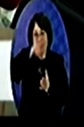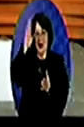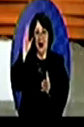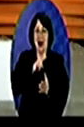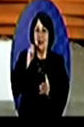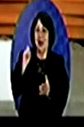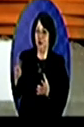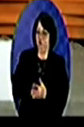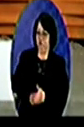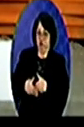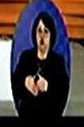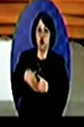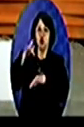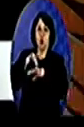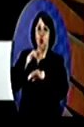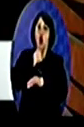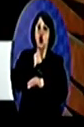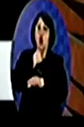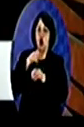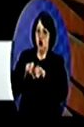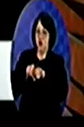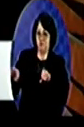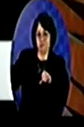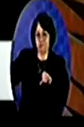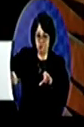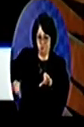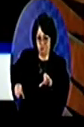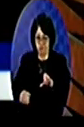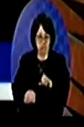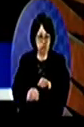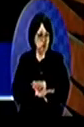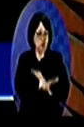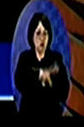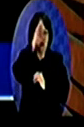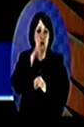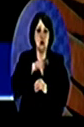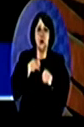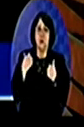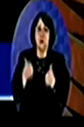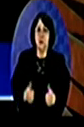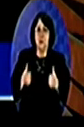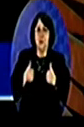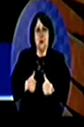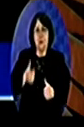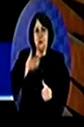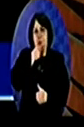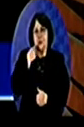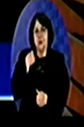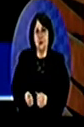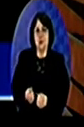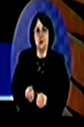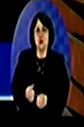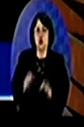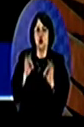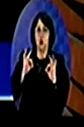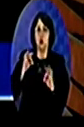явсан. Энэ жишг гудамжаа бол одоо бүр юм сайхан бүр үлгэр жишээ бас нэг гэрэлтүүлэгтэй гудамж болгоё гэсэн юм